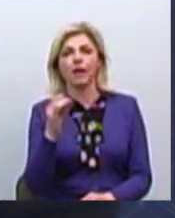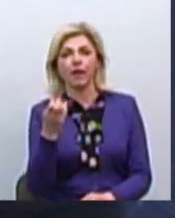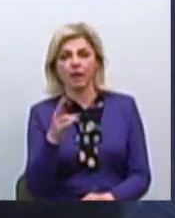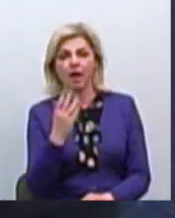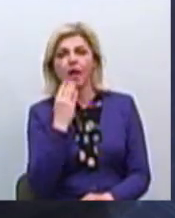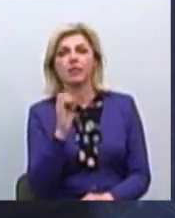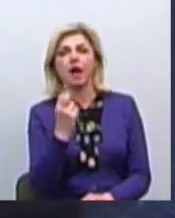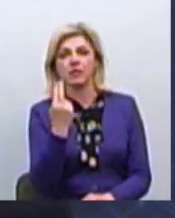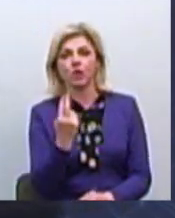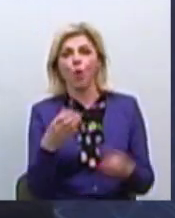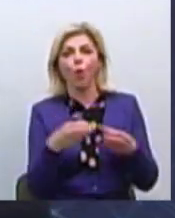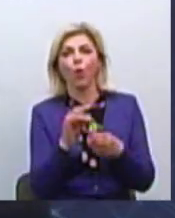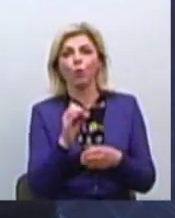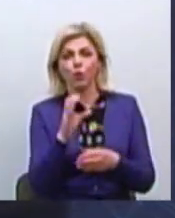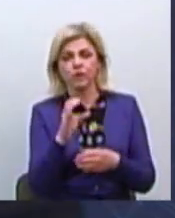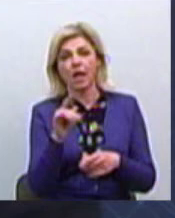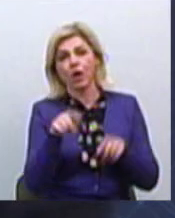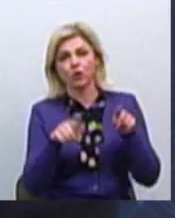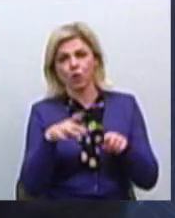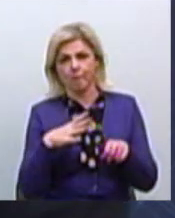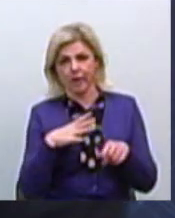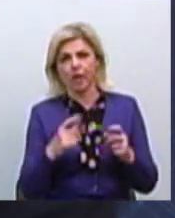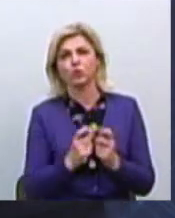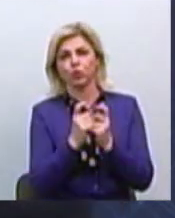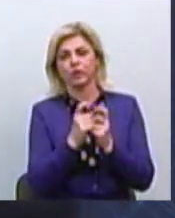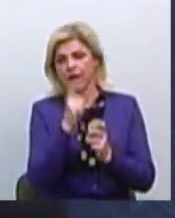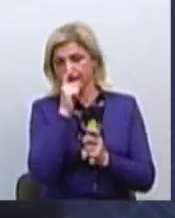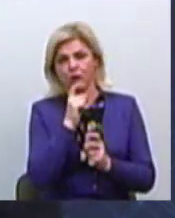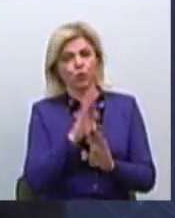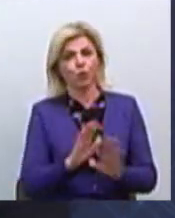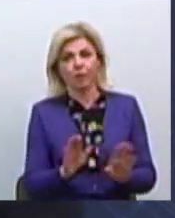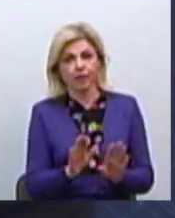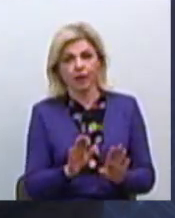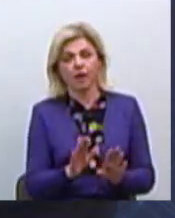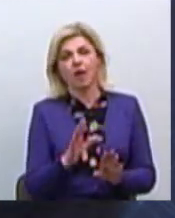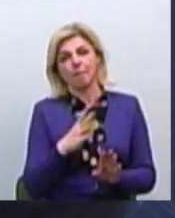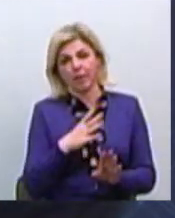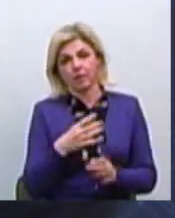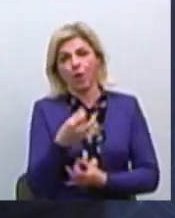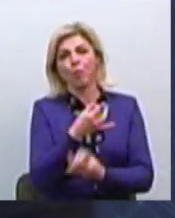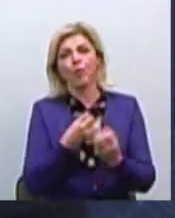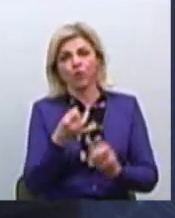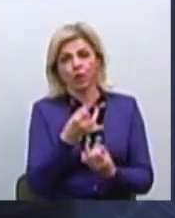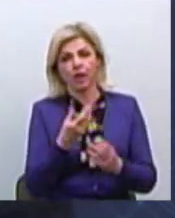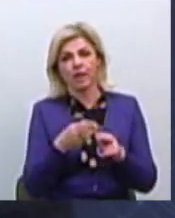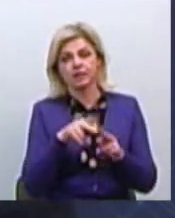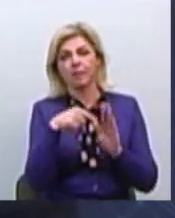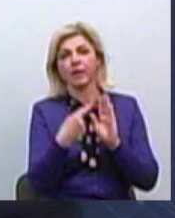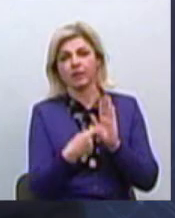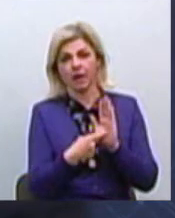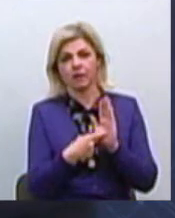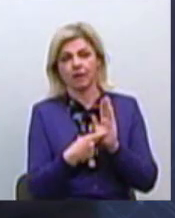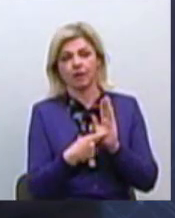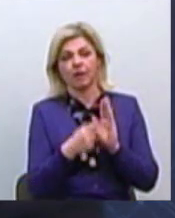«Національний корпус», іноді виникали сутички, непорозуміння, було обговорено це питання і